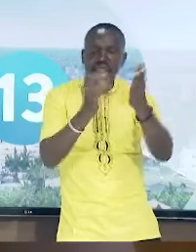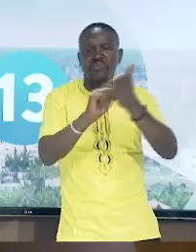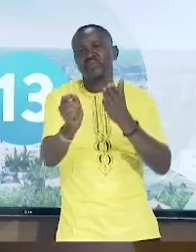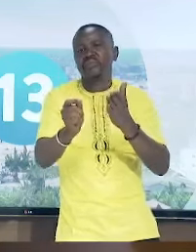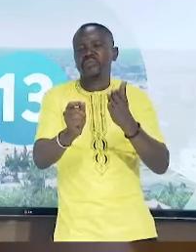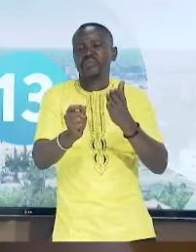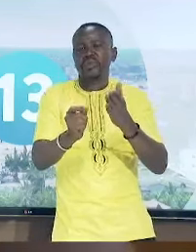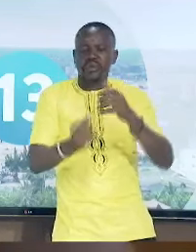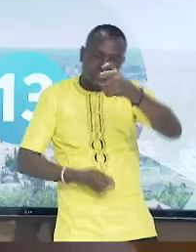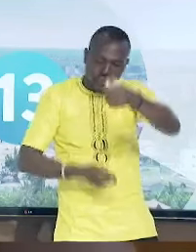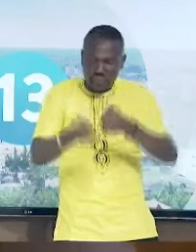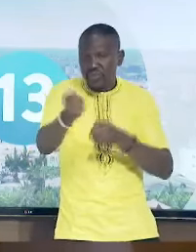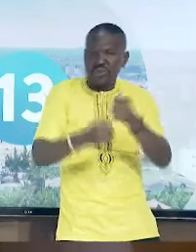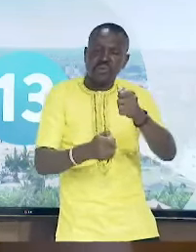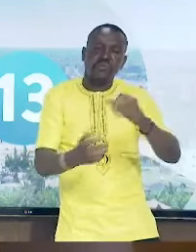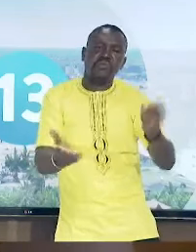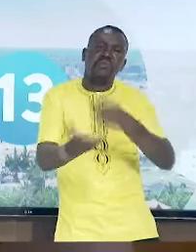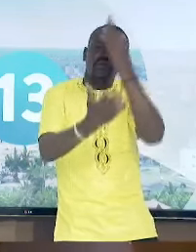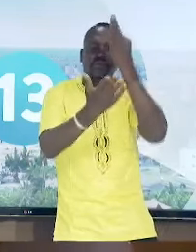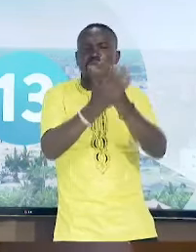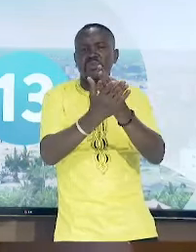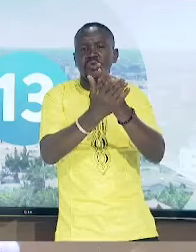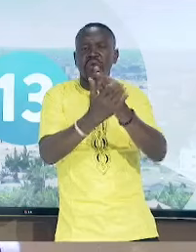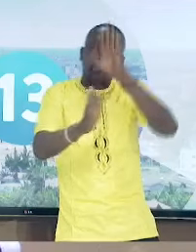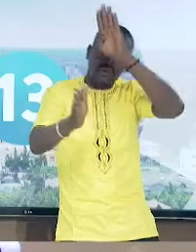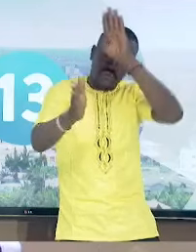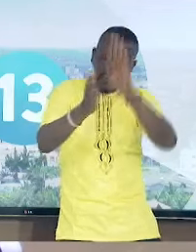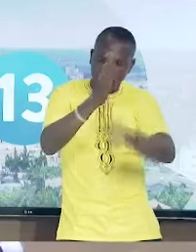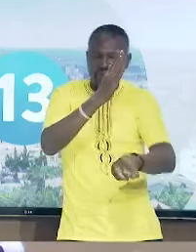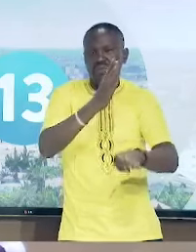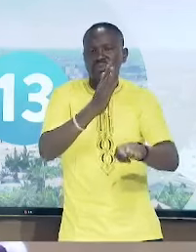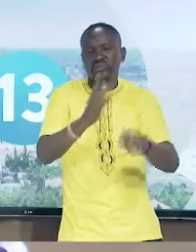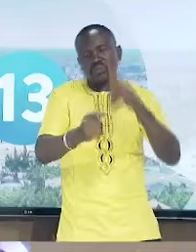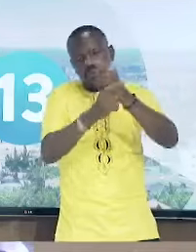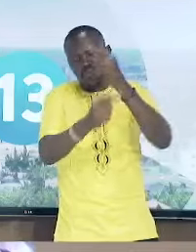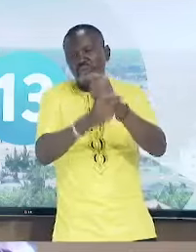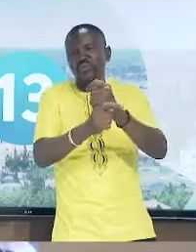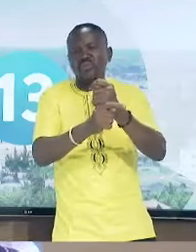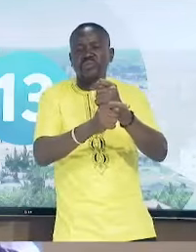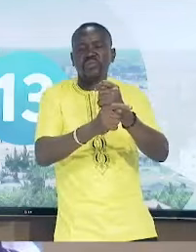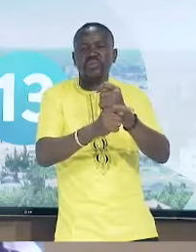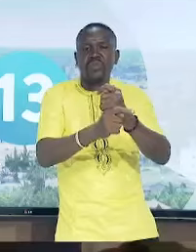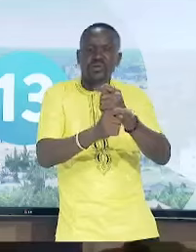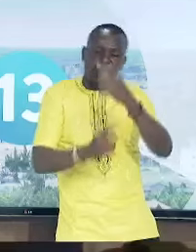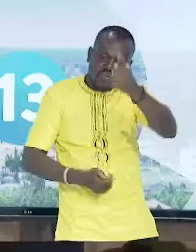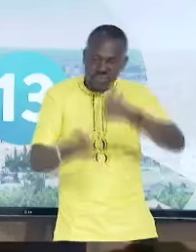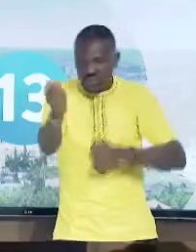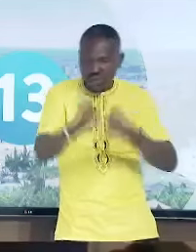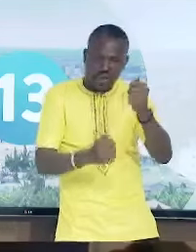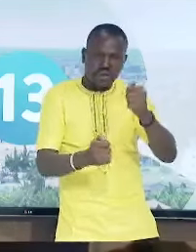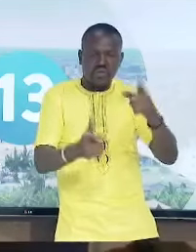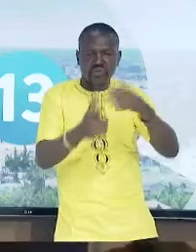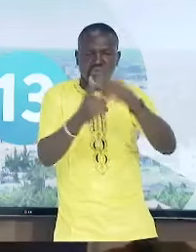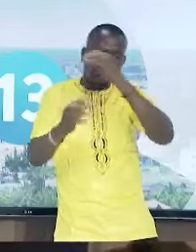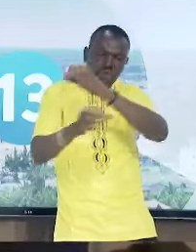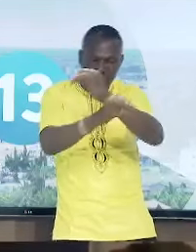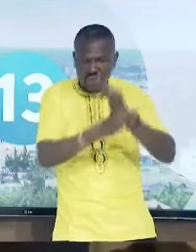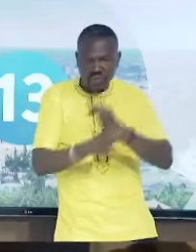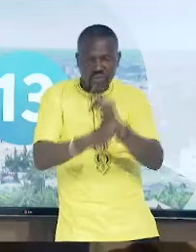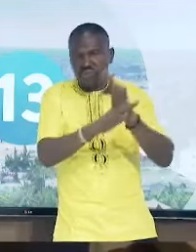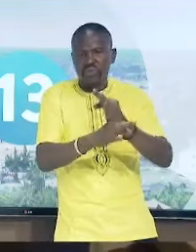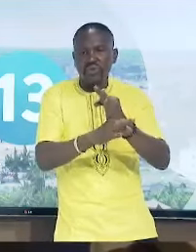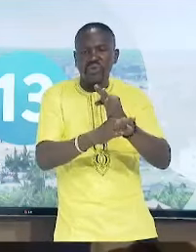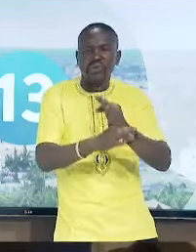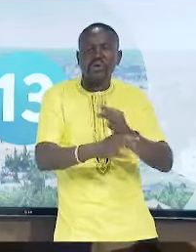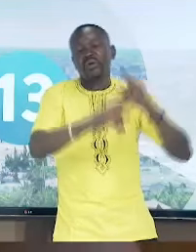la gestion financière et réduction des comptes. Il y a la gestion entretien maintenance du